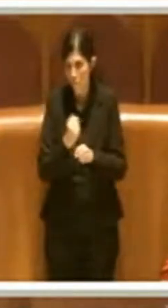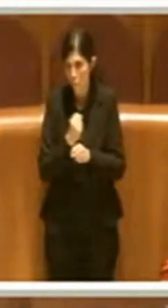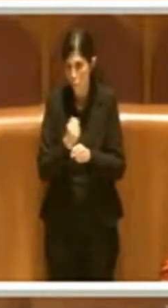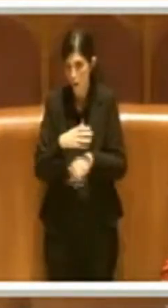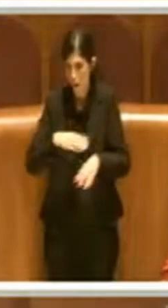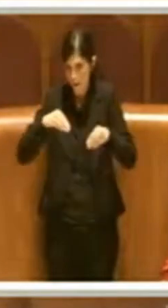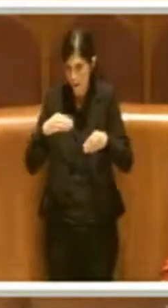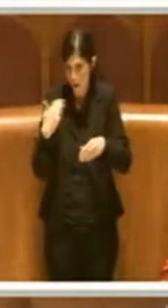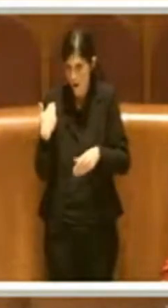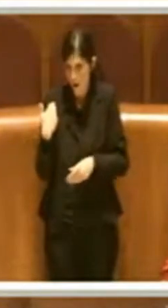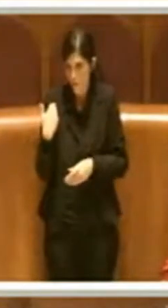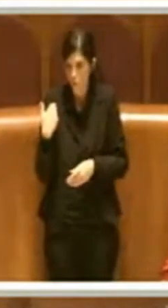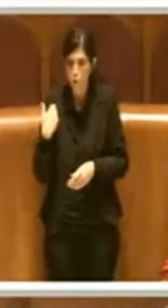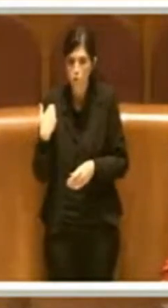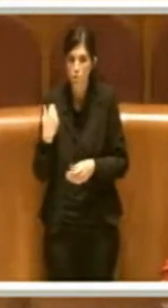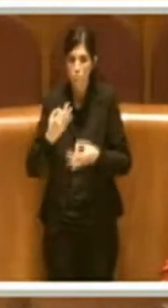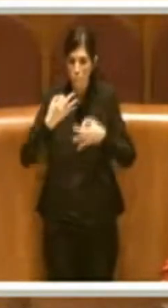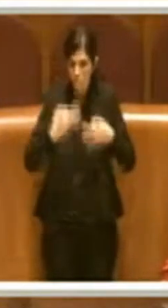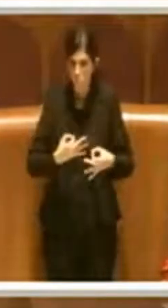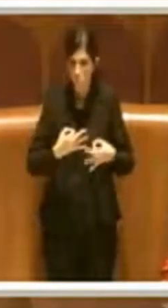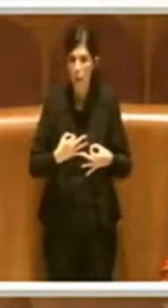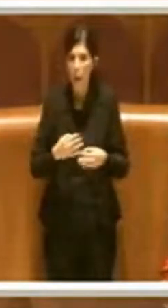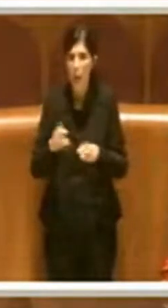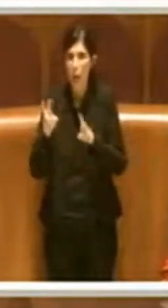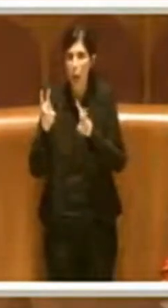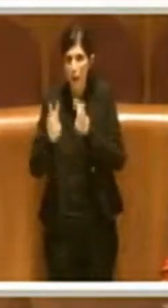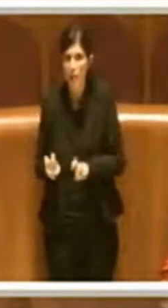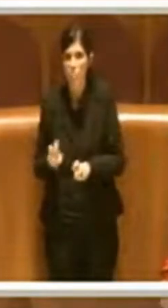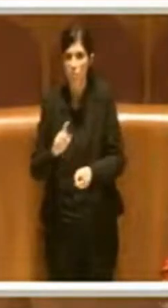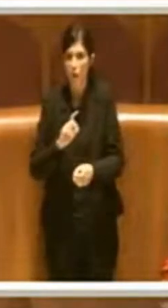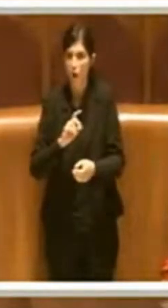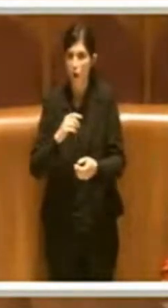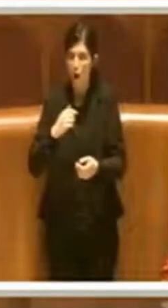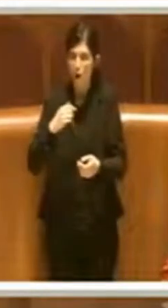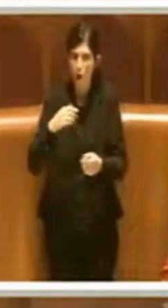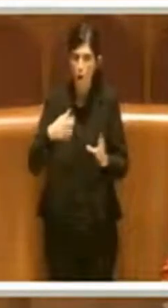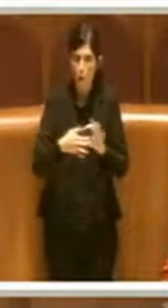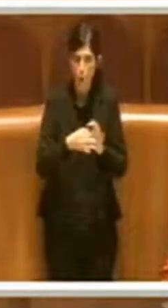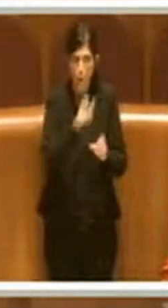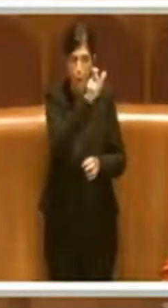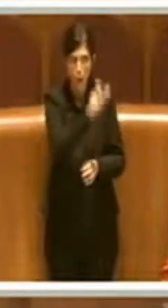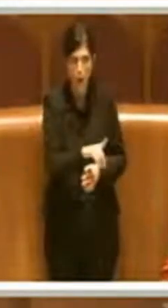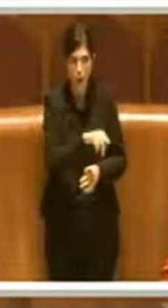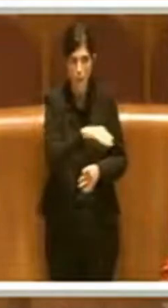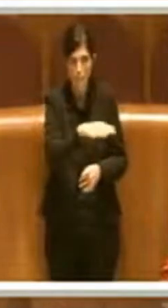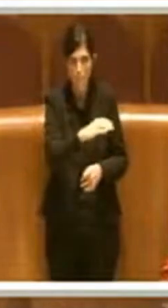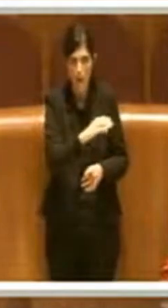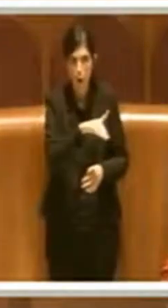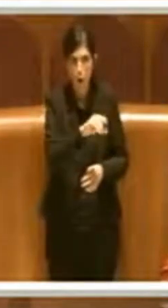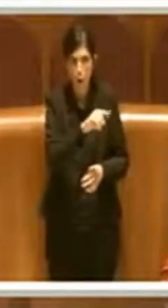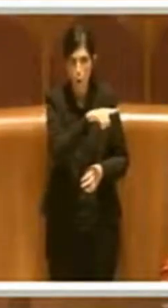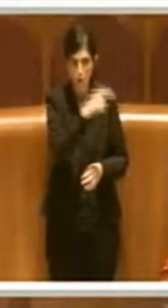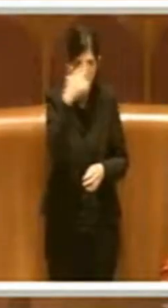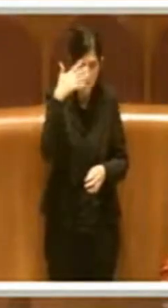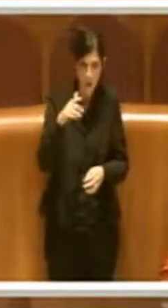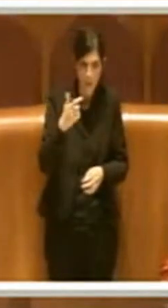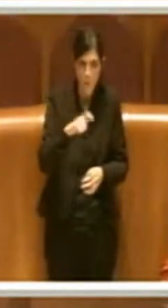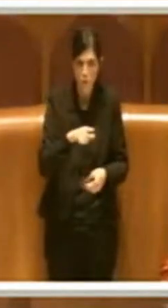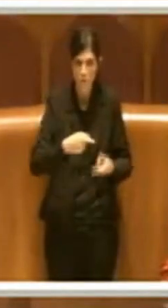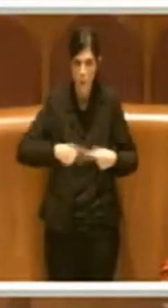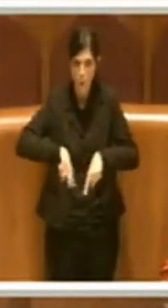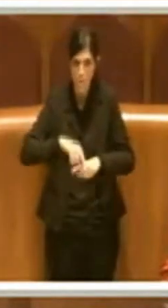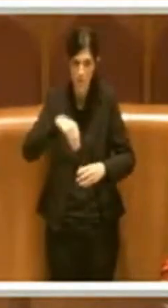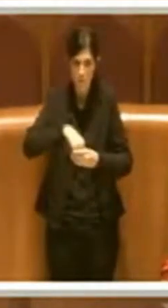certa determinazione ed energia. La collega Piccolo, che ovviamente lo sa perché partecipa attivamente ai lavori della Commissione,